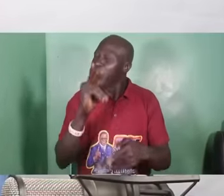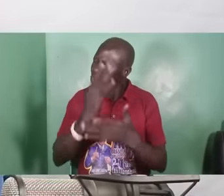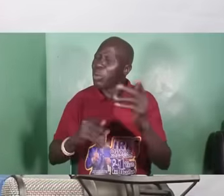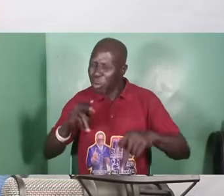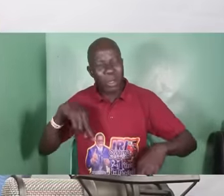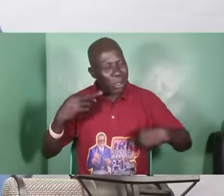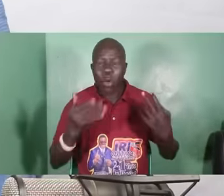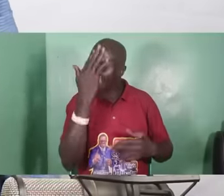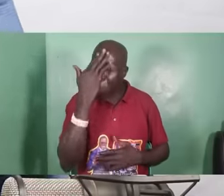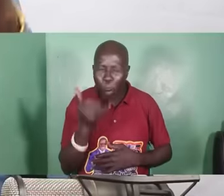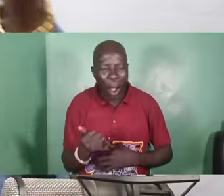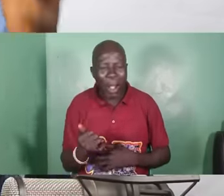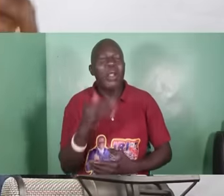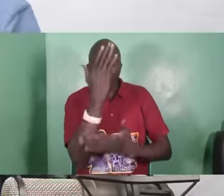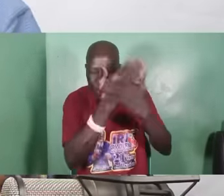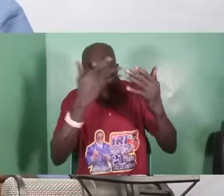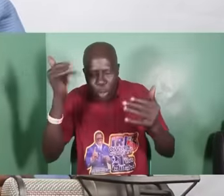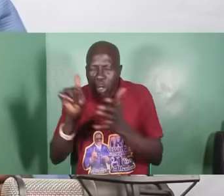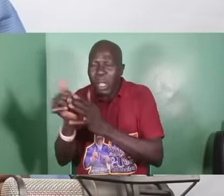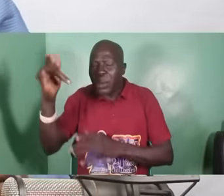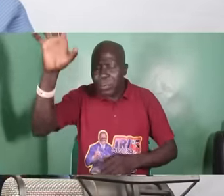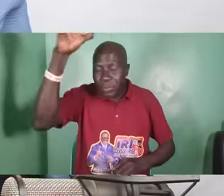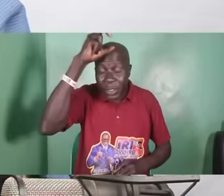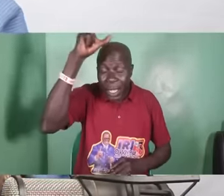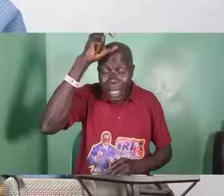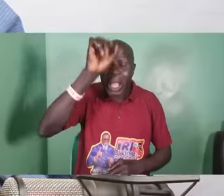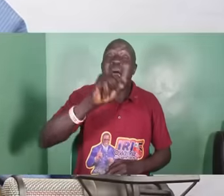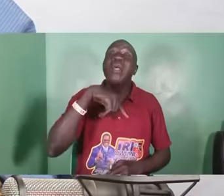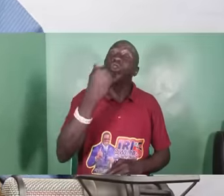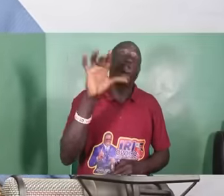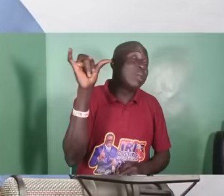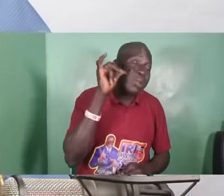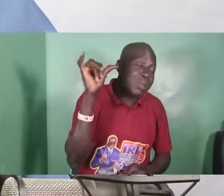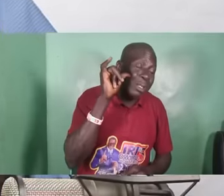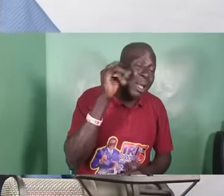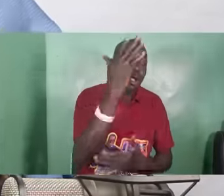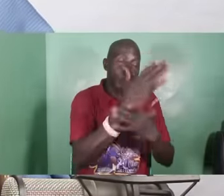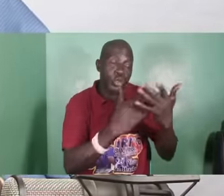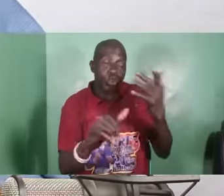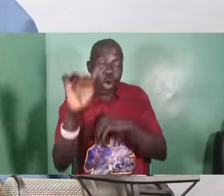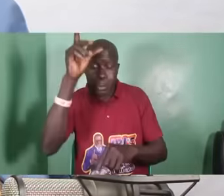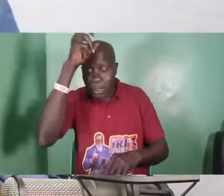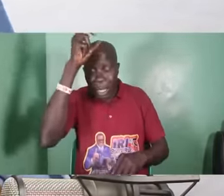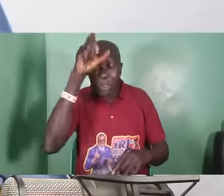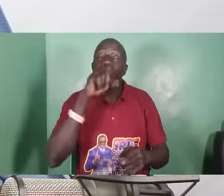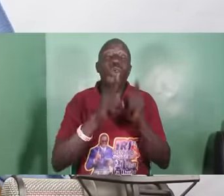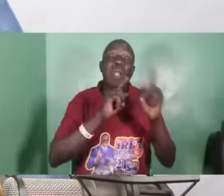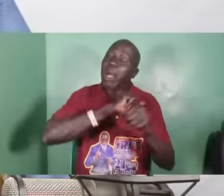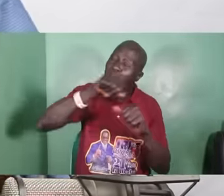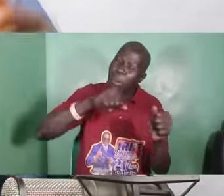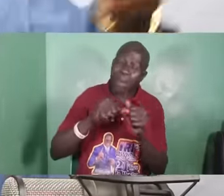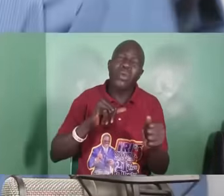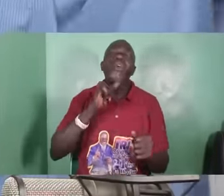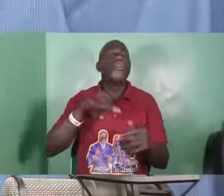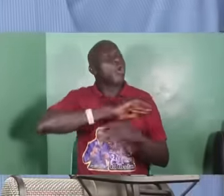Amen. Amen. Amen. Amen. Amen. Amen. Amen. Amen. Amen. Amen. Amen. Amen. Amen. Amen. Amen. Amen. Amen. Amen. Amen. Amen. Amen. Amen. Amen. Amen. Amen. Amen.